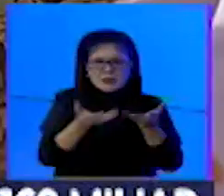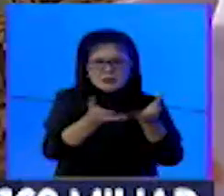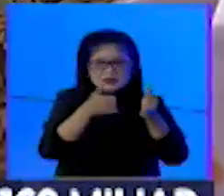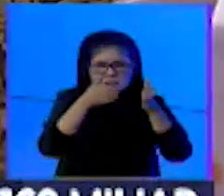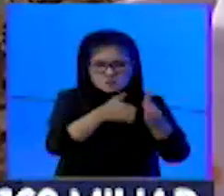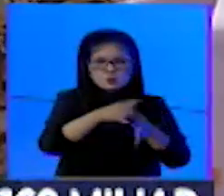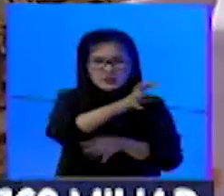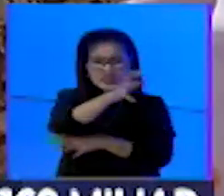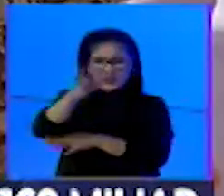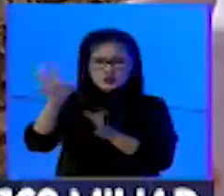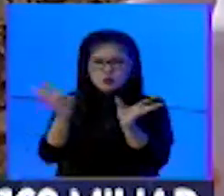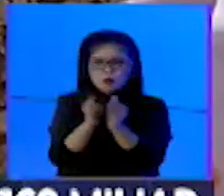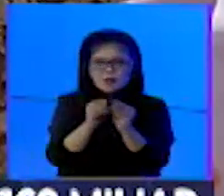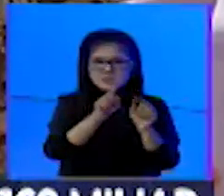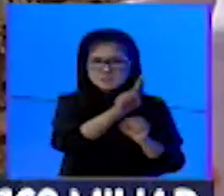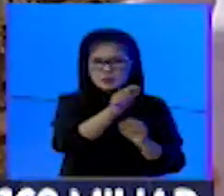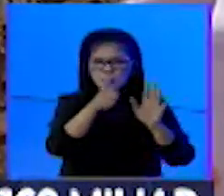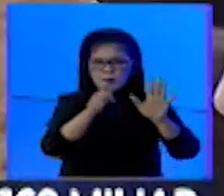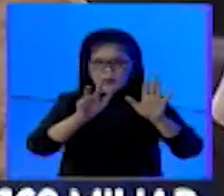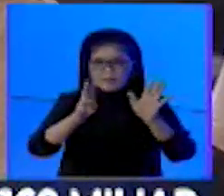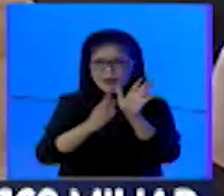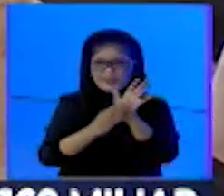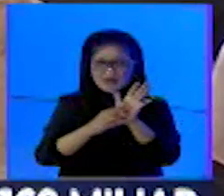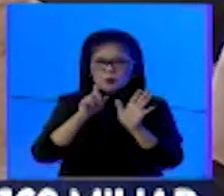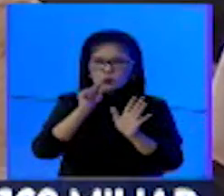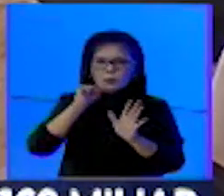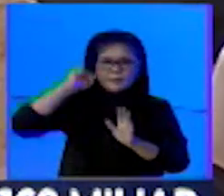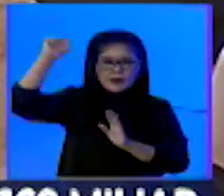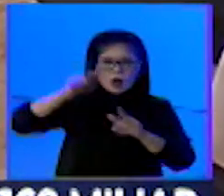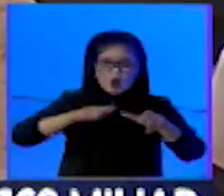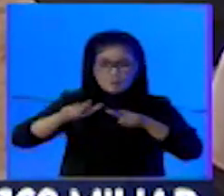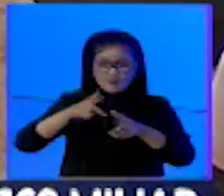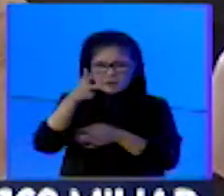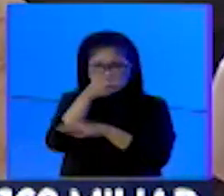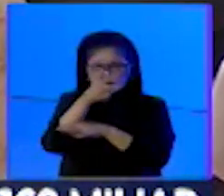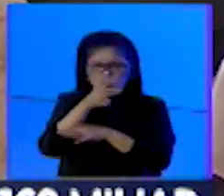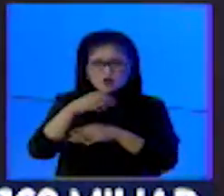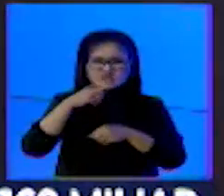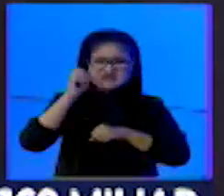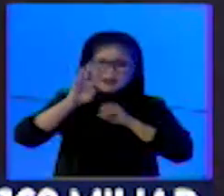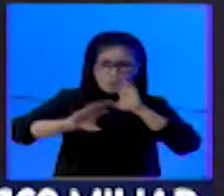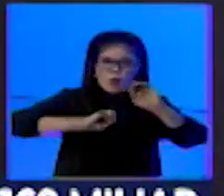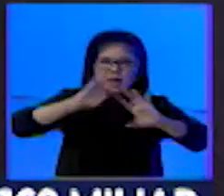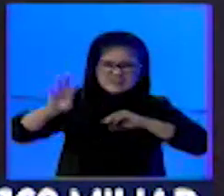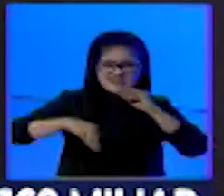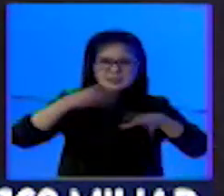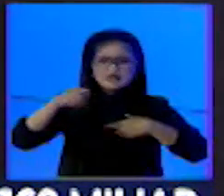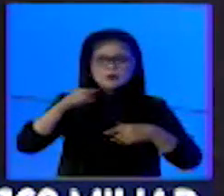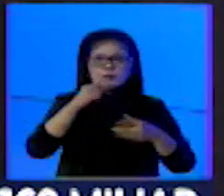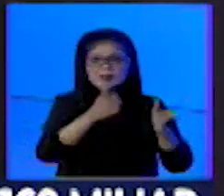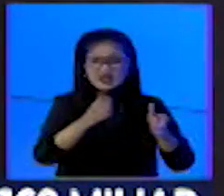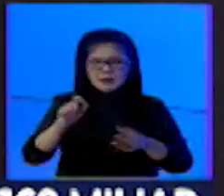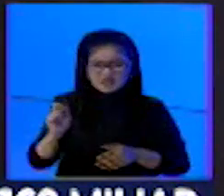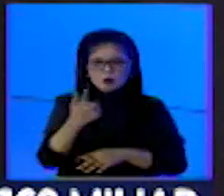total 168 miliar rupiah kepada pemenang lomba video simulasi tatanan normal baru di tengah pandemi